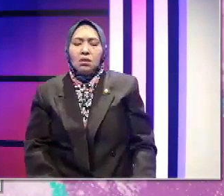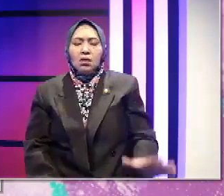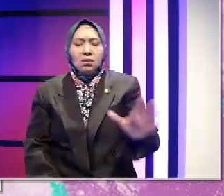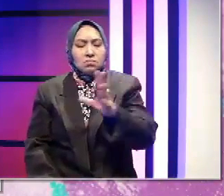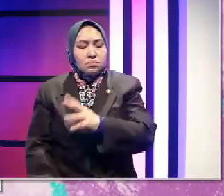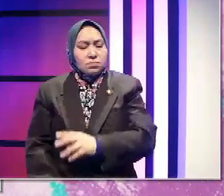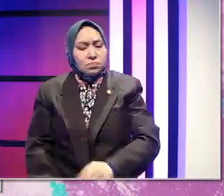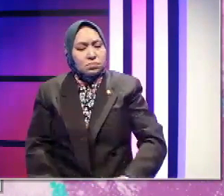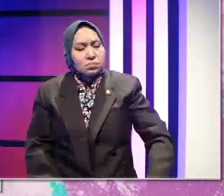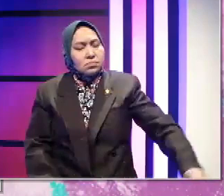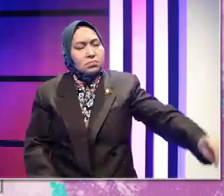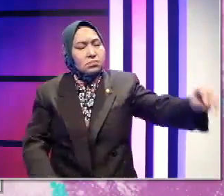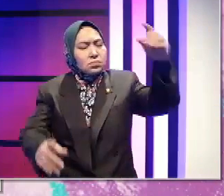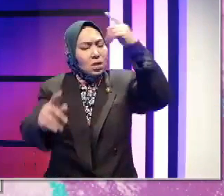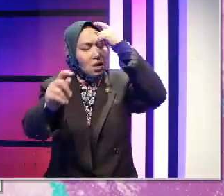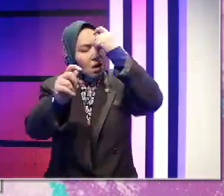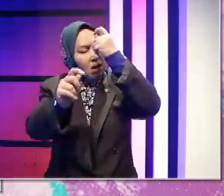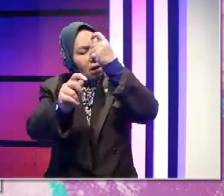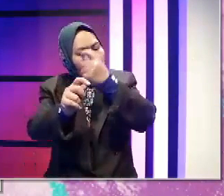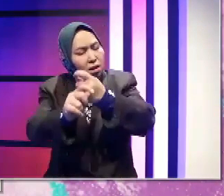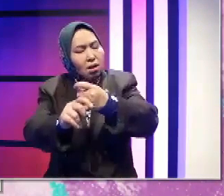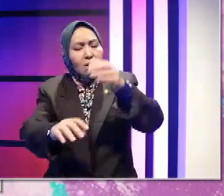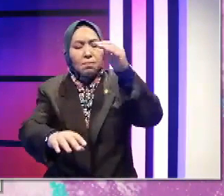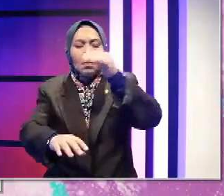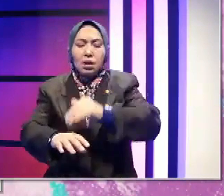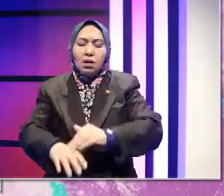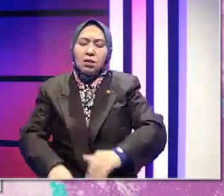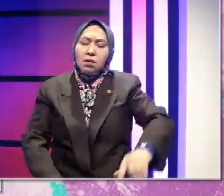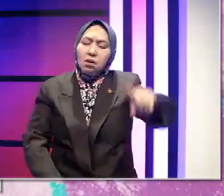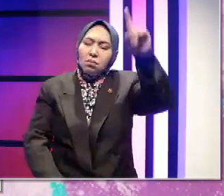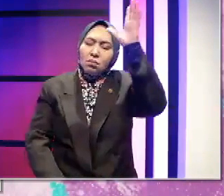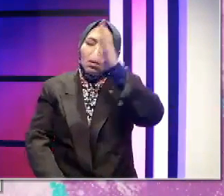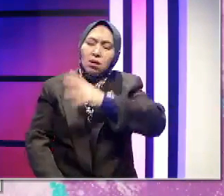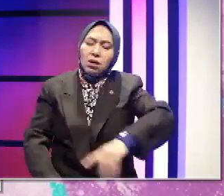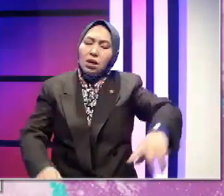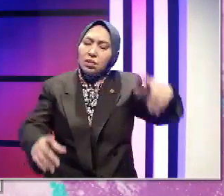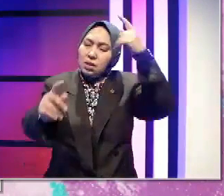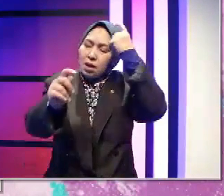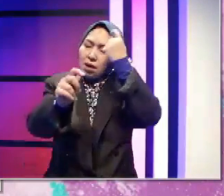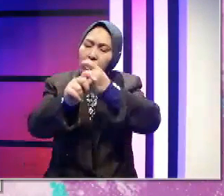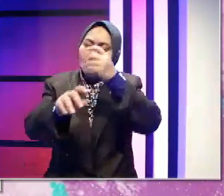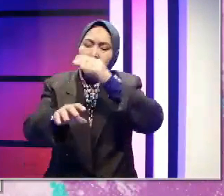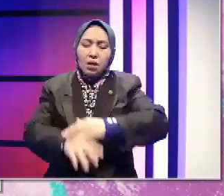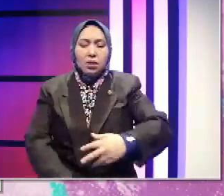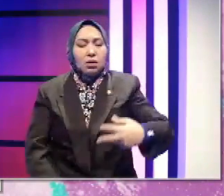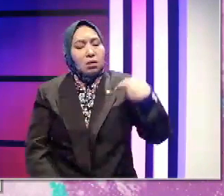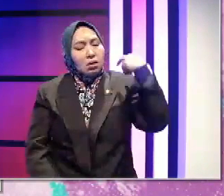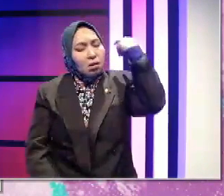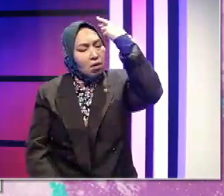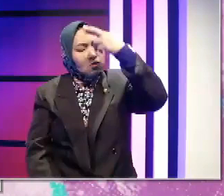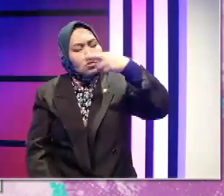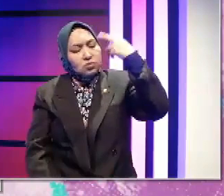أطيعوا الله وأطيعوا الرسول ولا